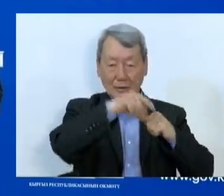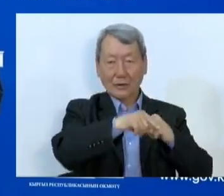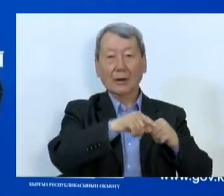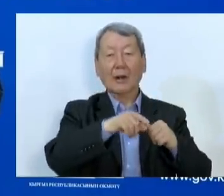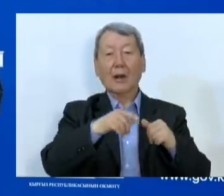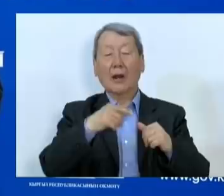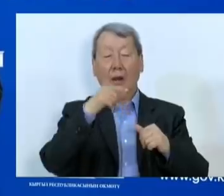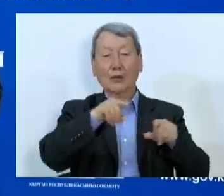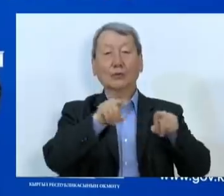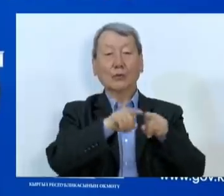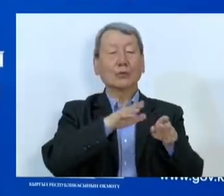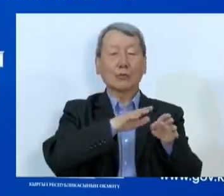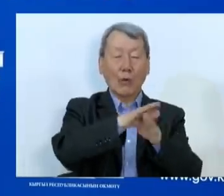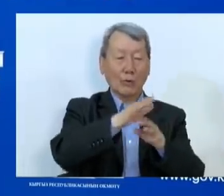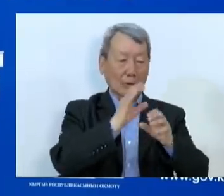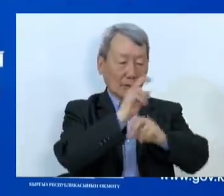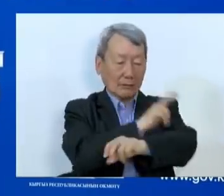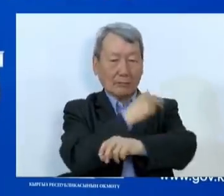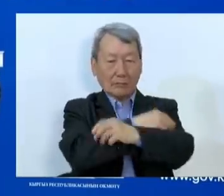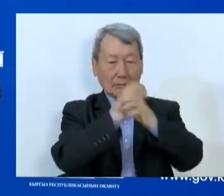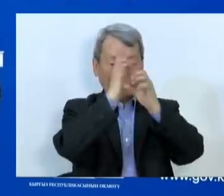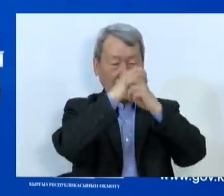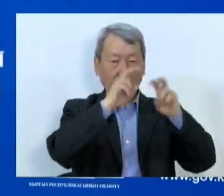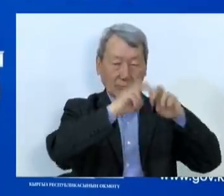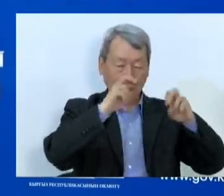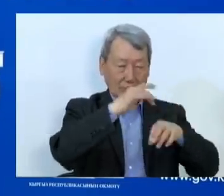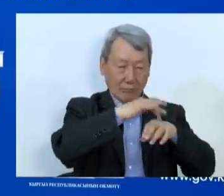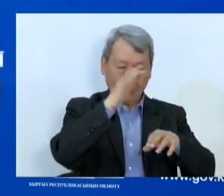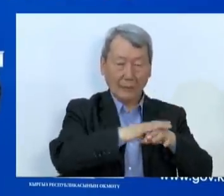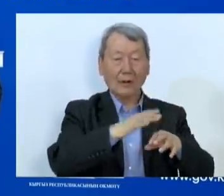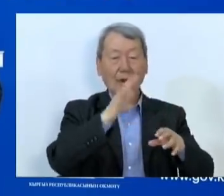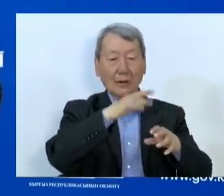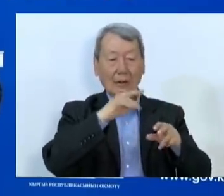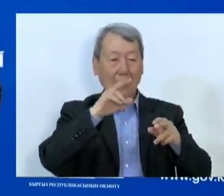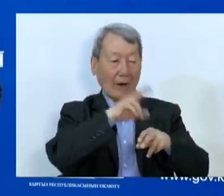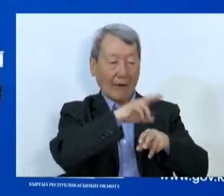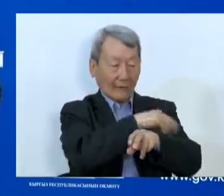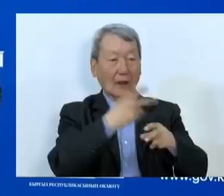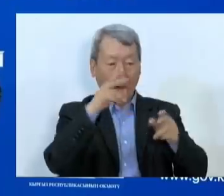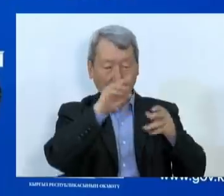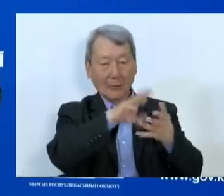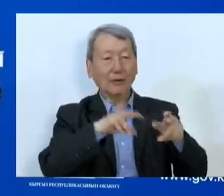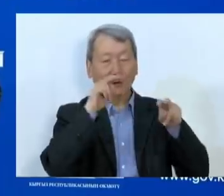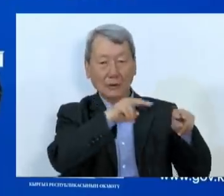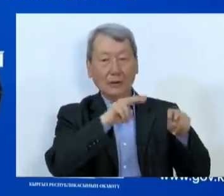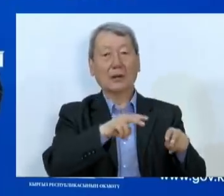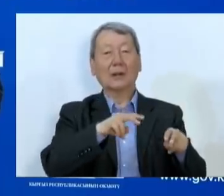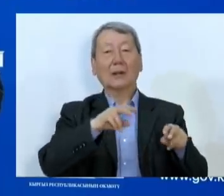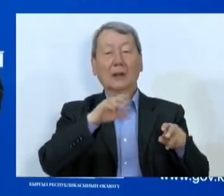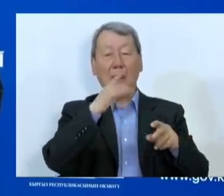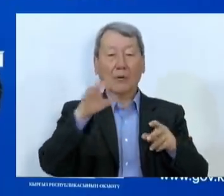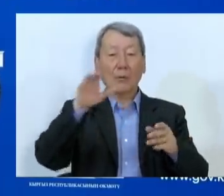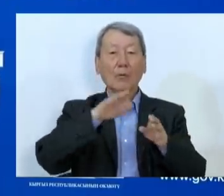саны ушуга жеткен. Булар дагы толук лабораториялык тастыктоолордон өтүп, тыкыр көзөмөлдө болуп, мына